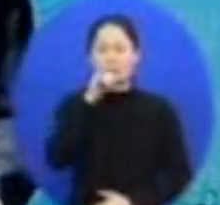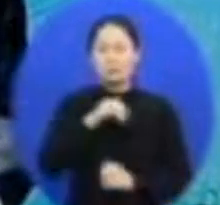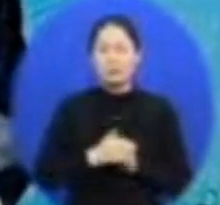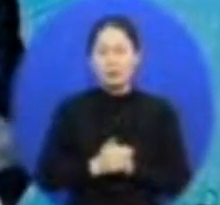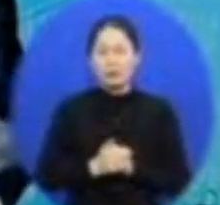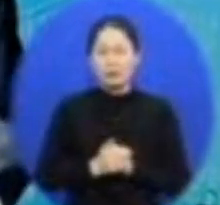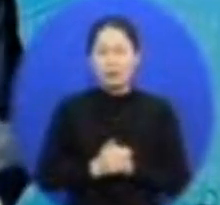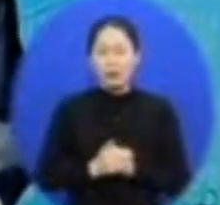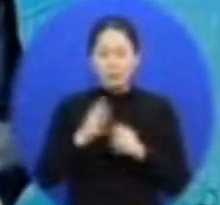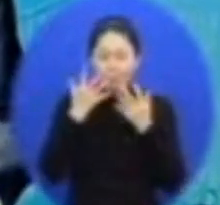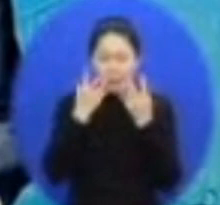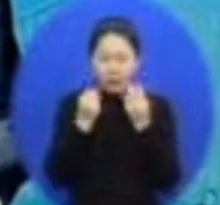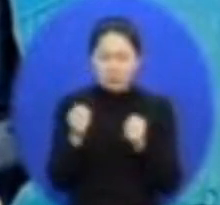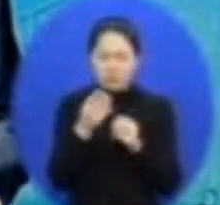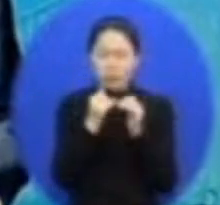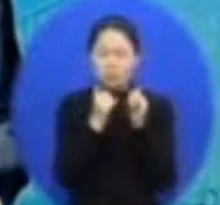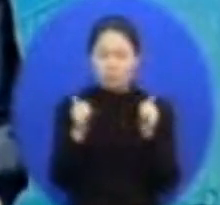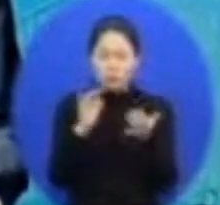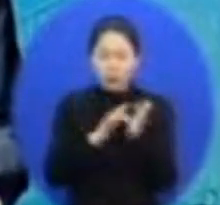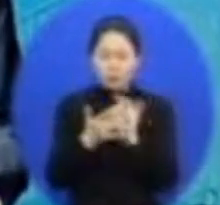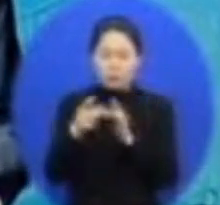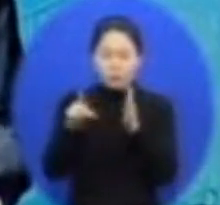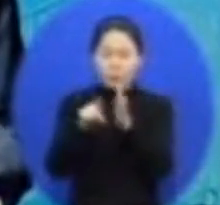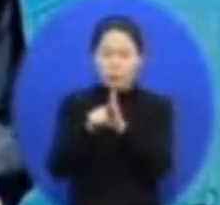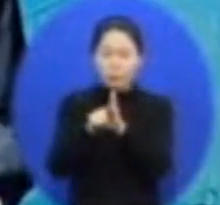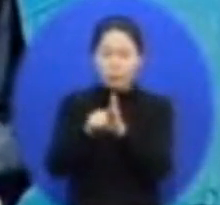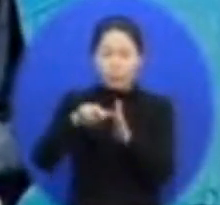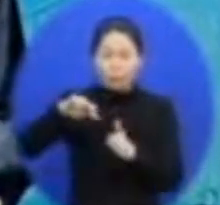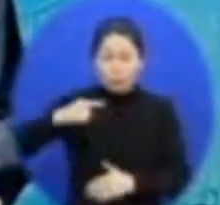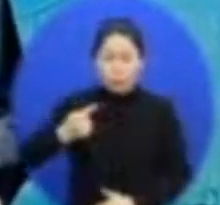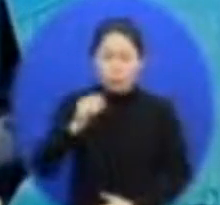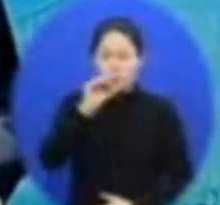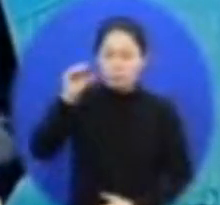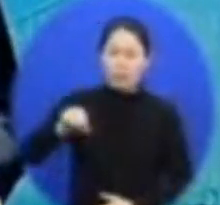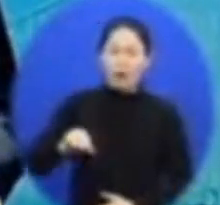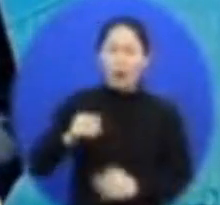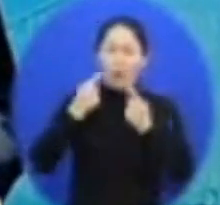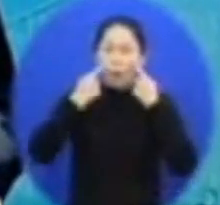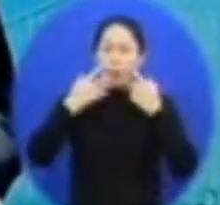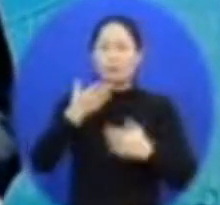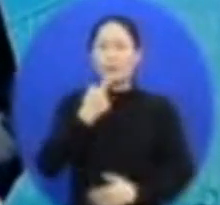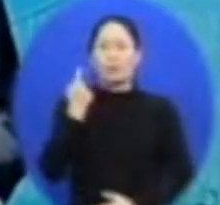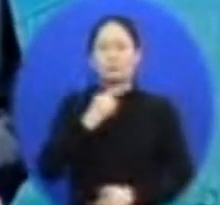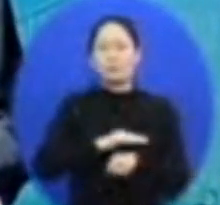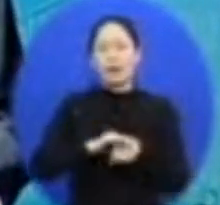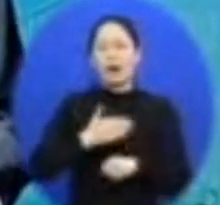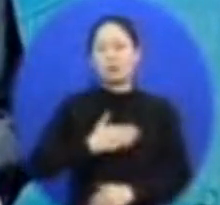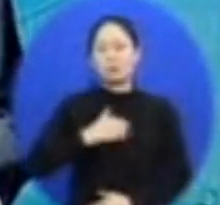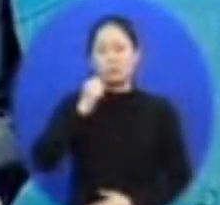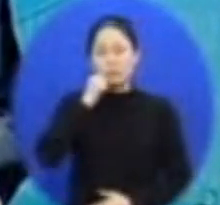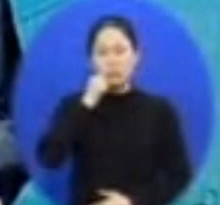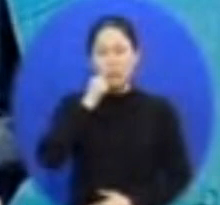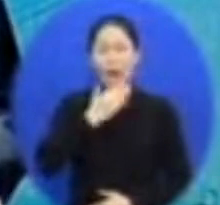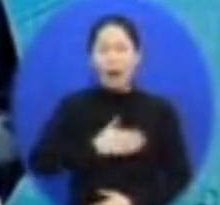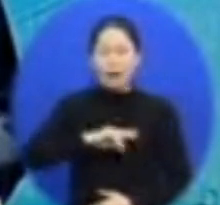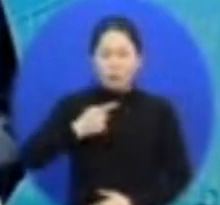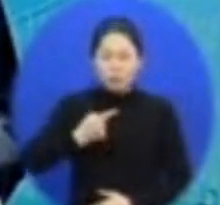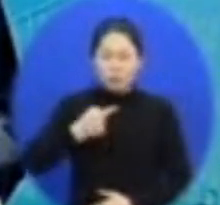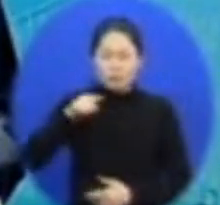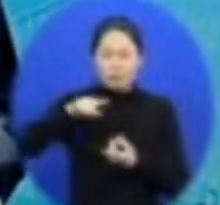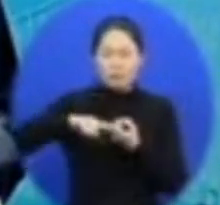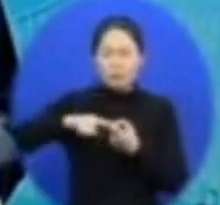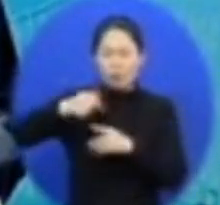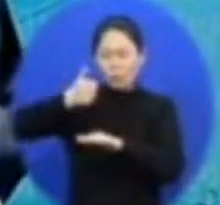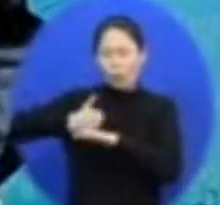많은 성도들이 예수를 믿어도 십자가에 정확한 복음을 잘 알지를 못합니다 또 알아도 그것을 결론 3g